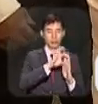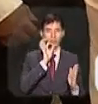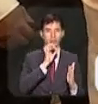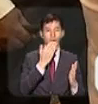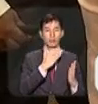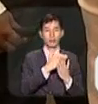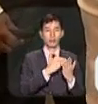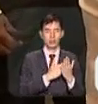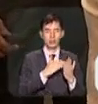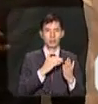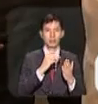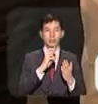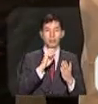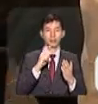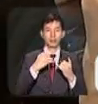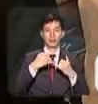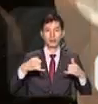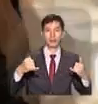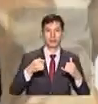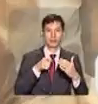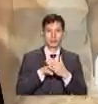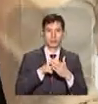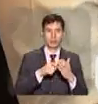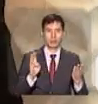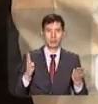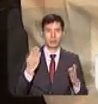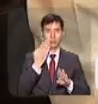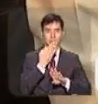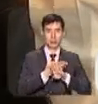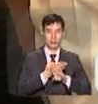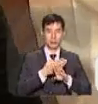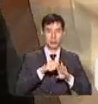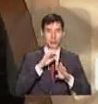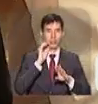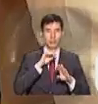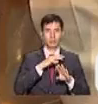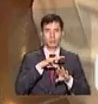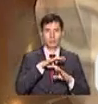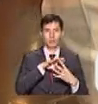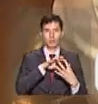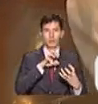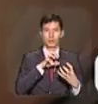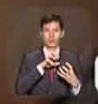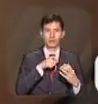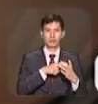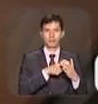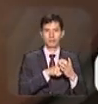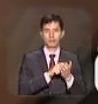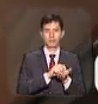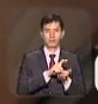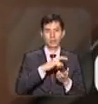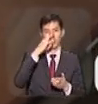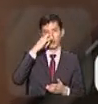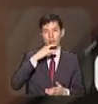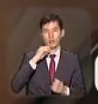– беспроводную зарядку. Поворачивайте смартфон, и они могут сами заряжать другое устройство без проводов. Казахстанцы